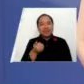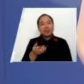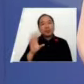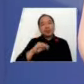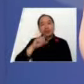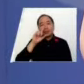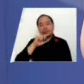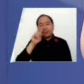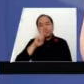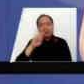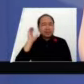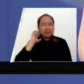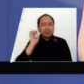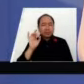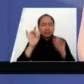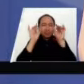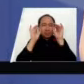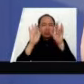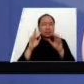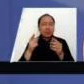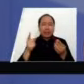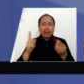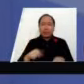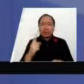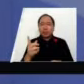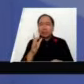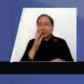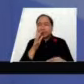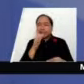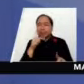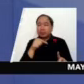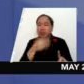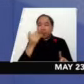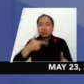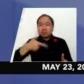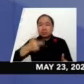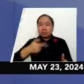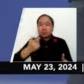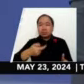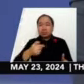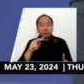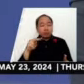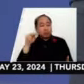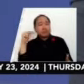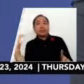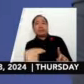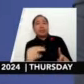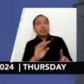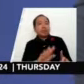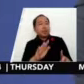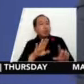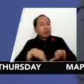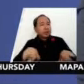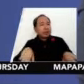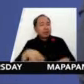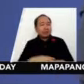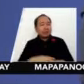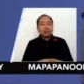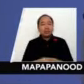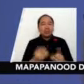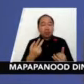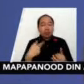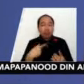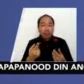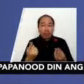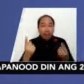kalunos-lunos ang sinapit ng isang ina matapos pagbabarilin sa harapan ng mga menor de edad na anak. Nangyari ang pananambang habang nagbabiyahe